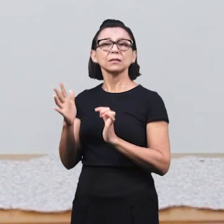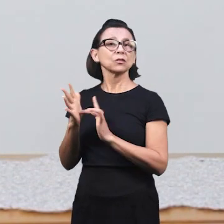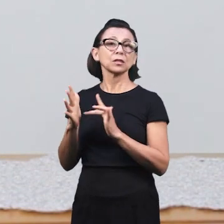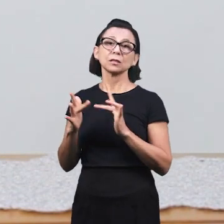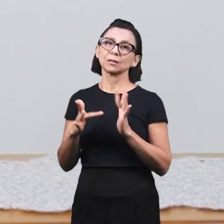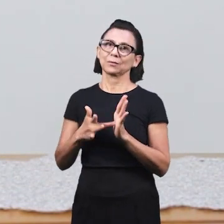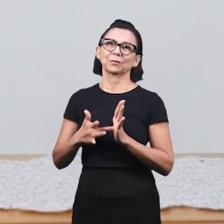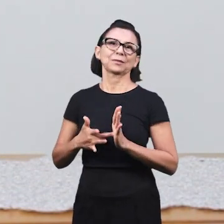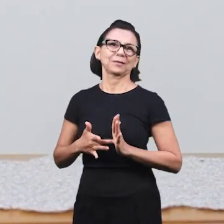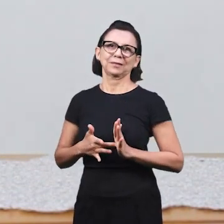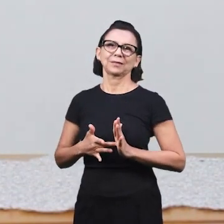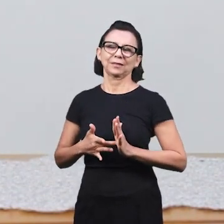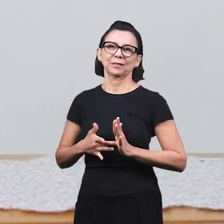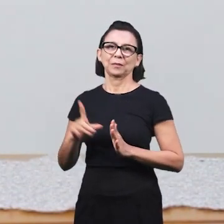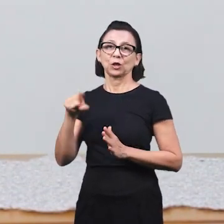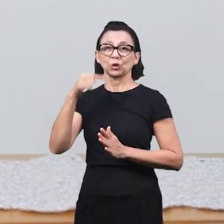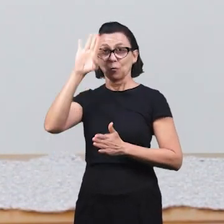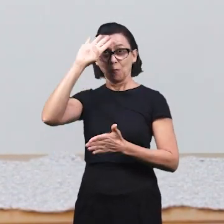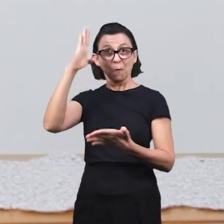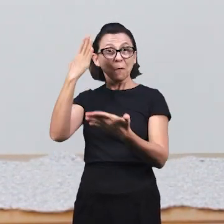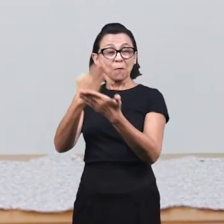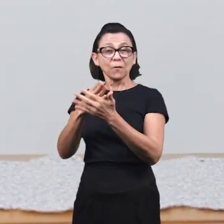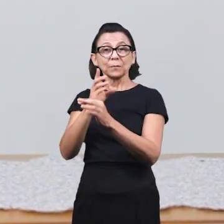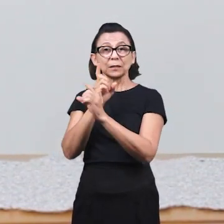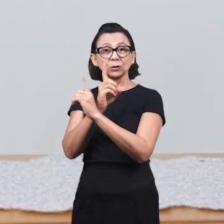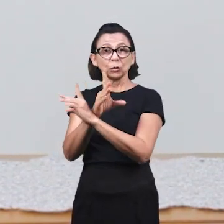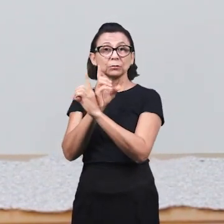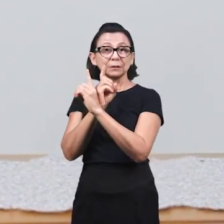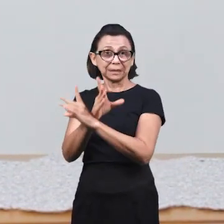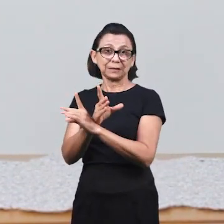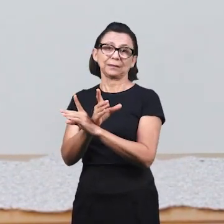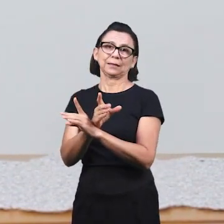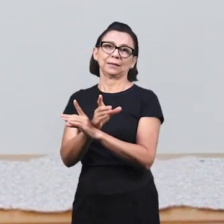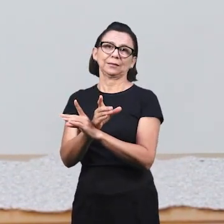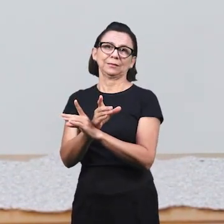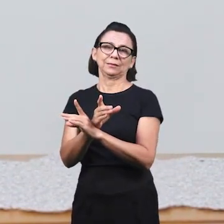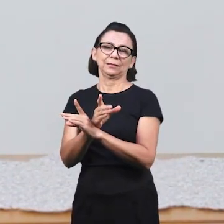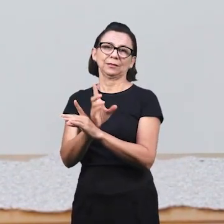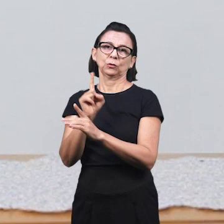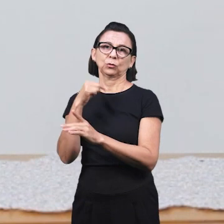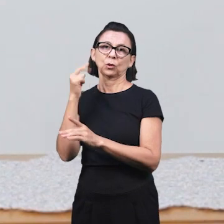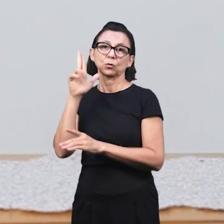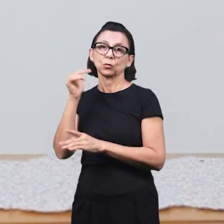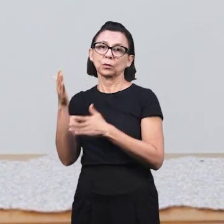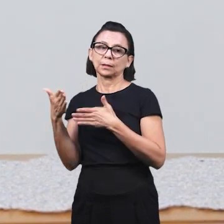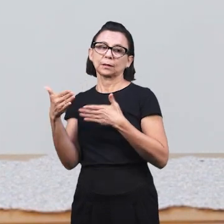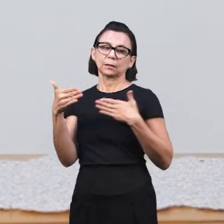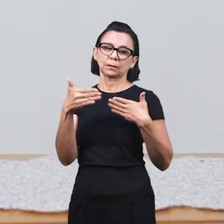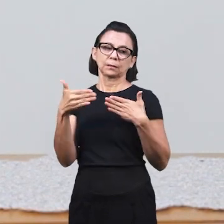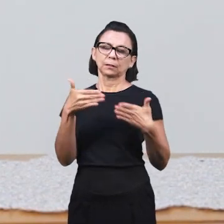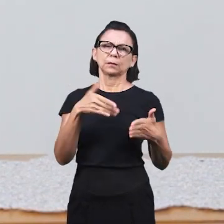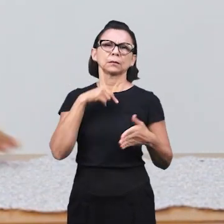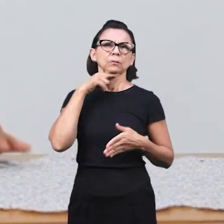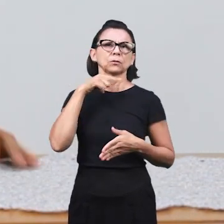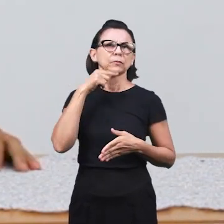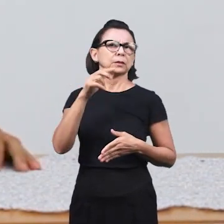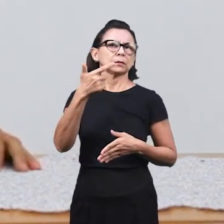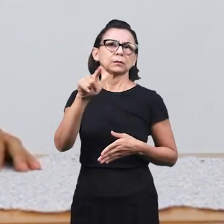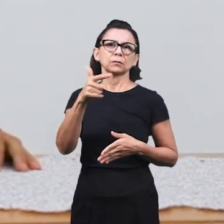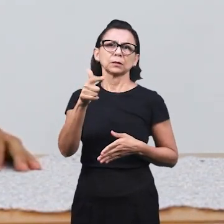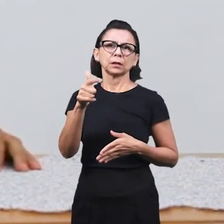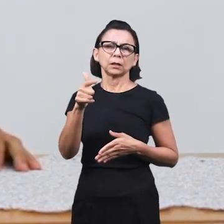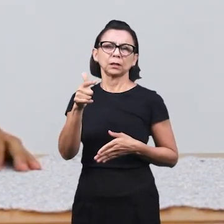открытый путь. Но прежде всего мы имеем эту уверенность в доктрине, да? Поэтому наши